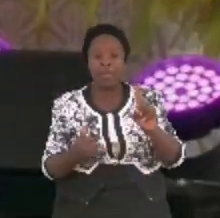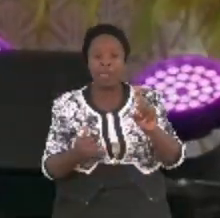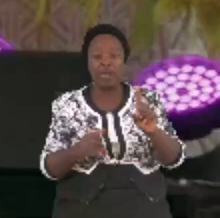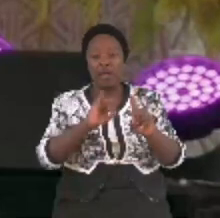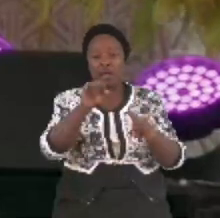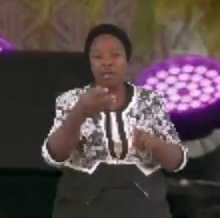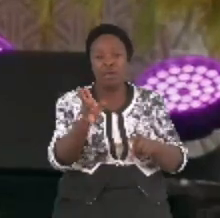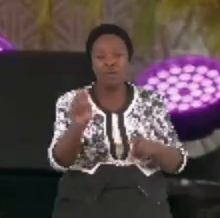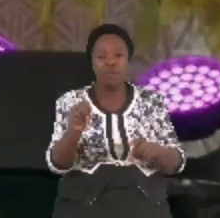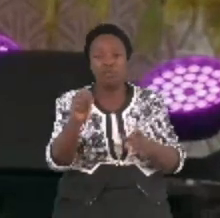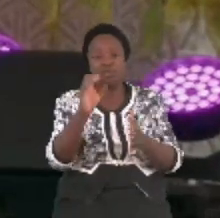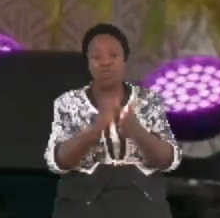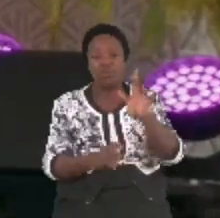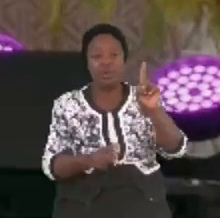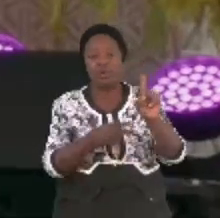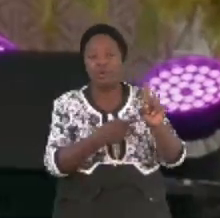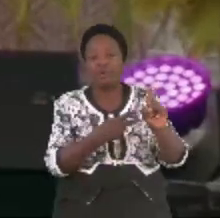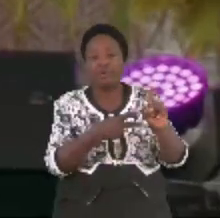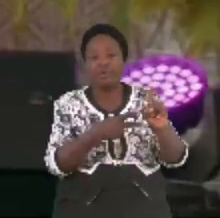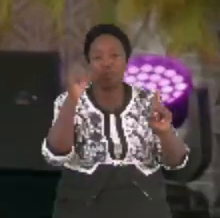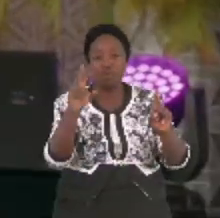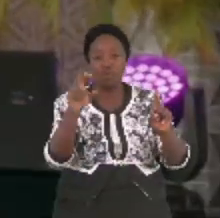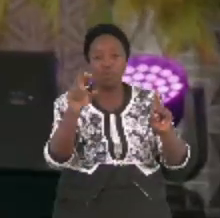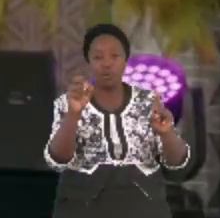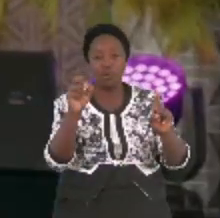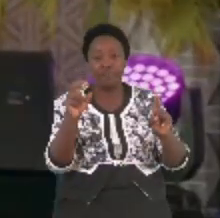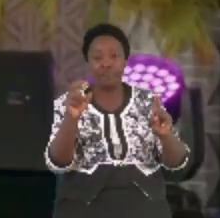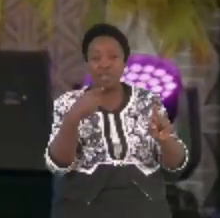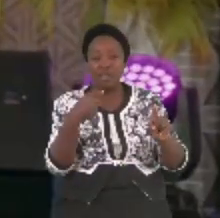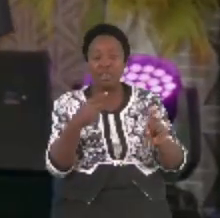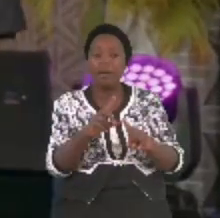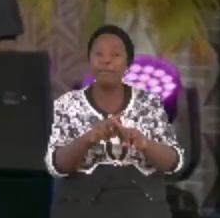Jean chapitre 1, verset 12. Il dit, mais